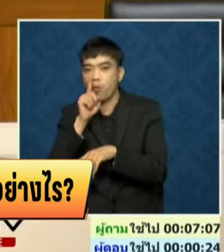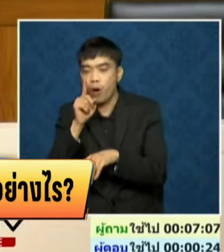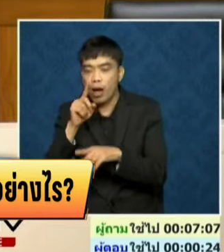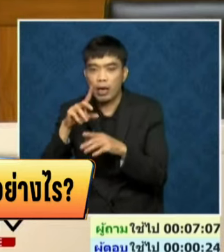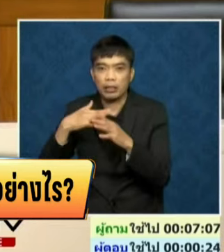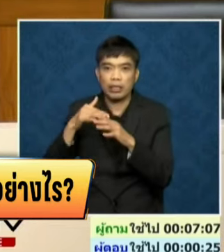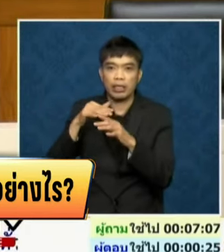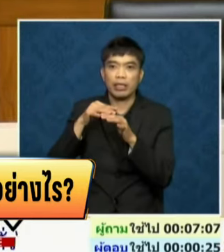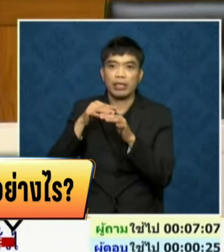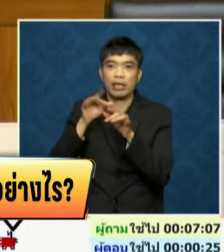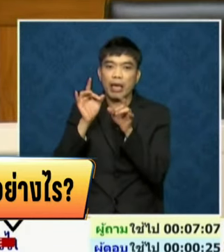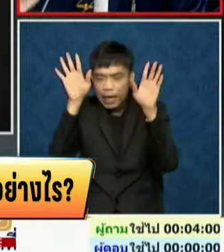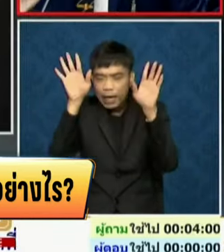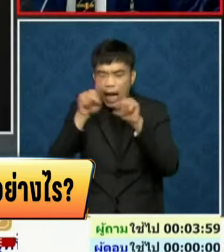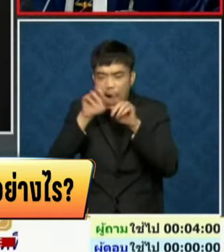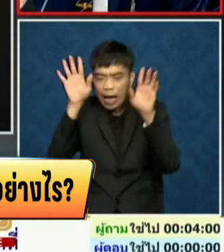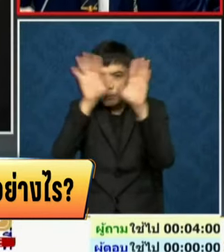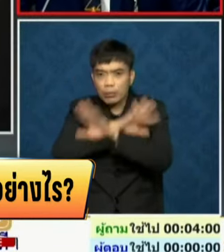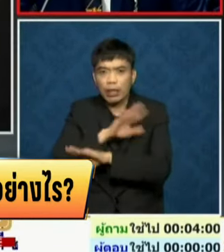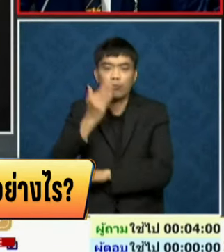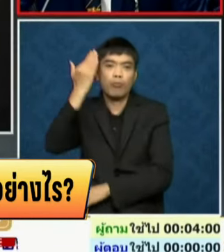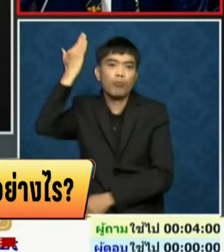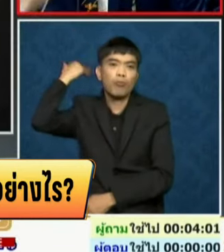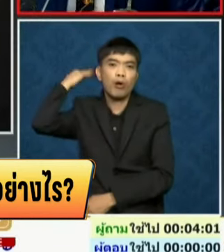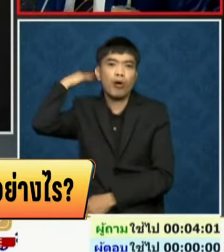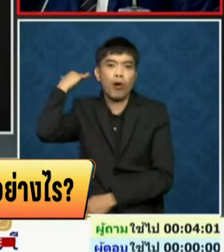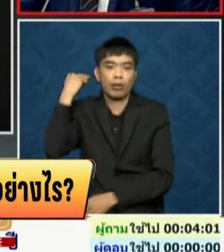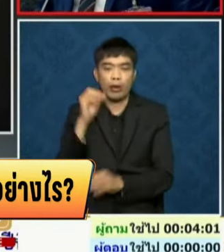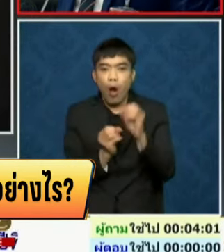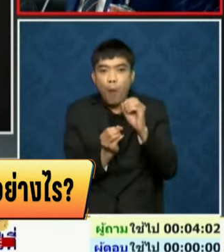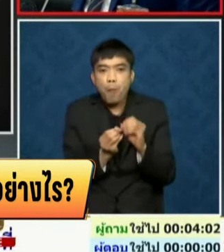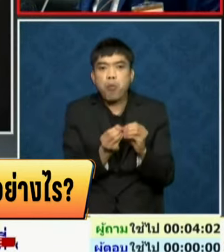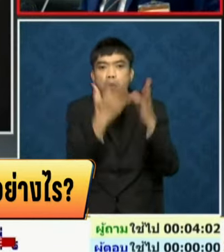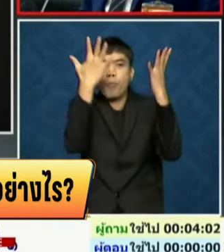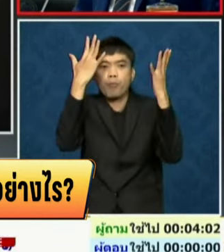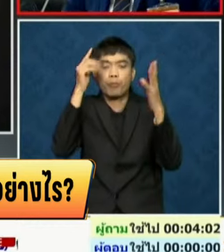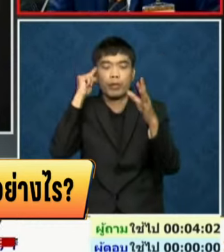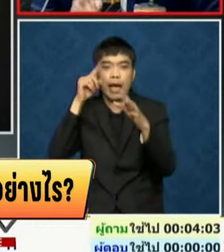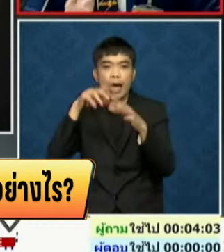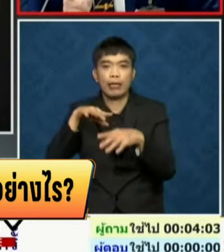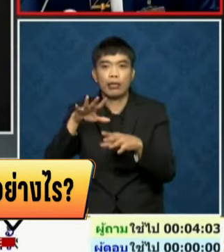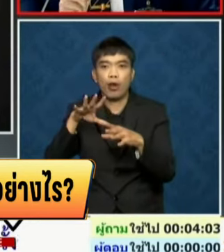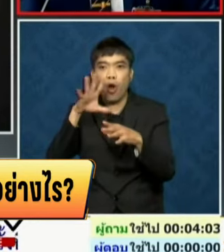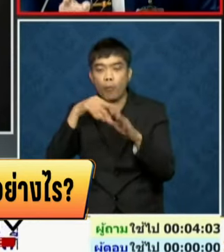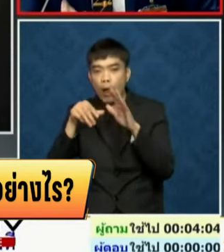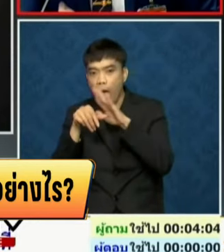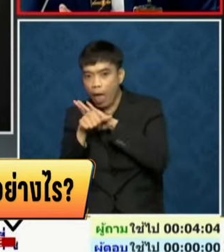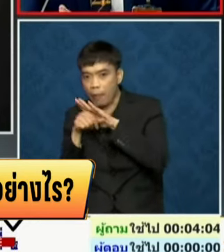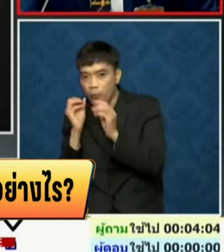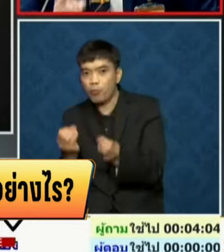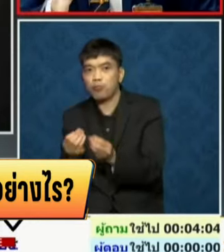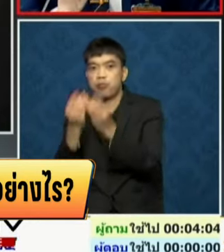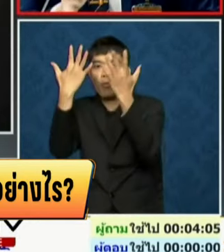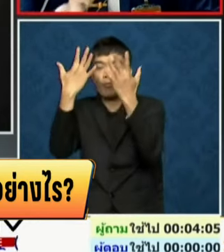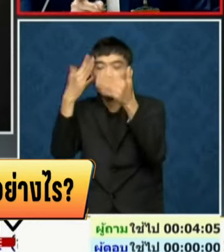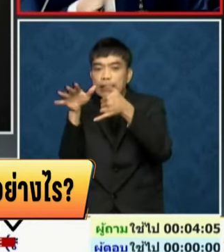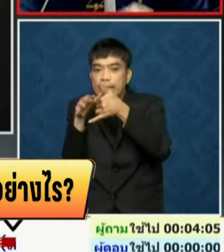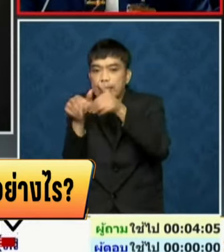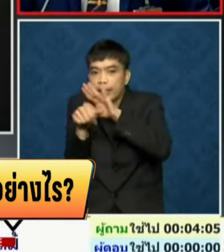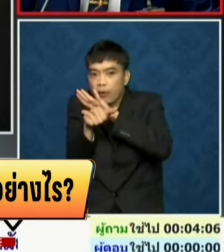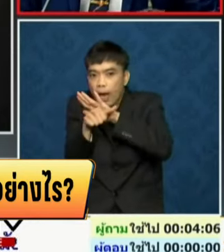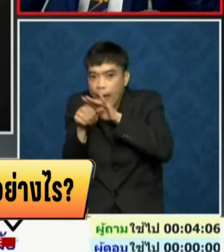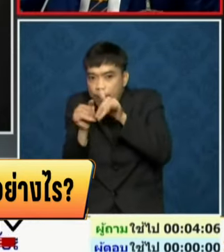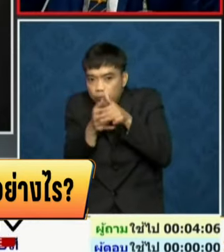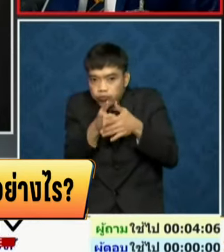ชื่อแพทย์ที่ทำการรักษาด้วยบอกว่าถ้าเกิดตามพ.ร.บแล้วเนี่ยก็ไม่ได้ผิดกฎหมายอะไรถ้าจะมีการเปิดเผยชื่อแพทย์ออกมานะคะส่วนทางด้าน